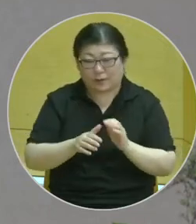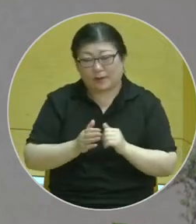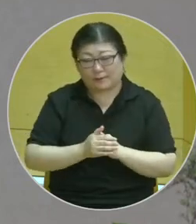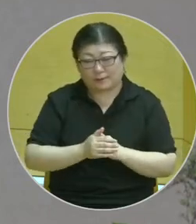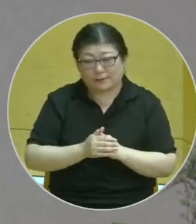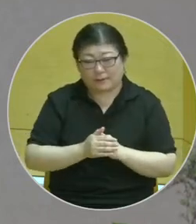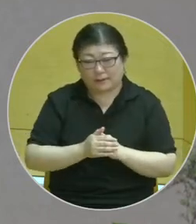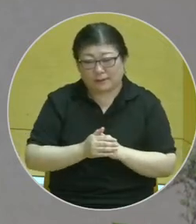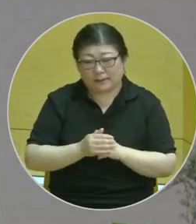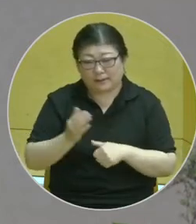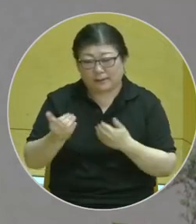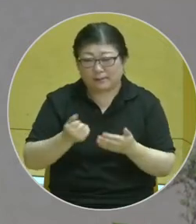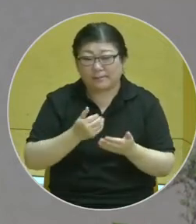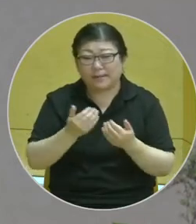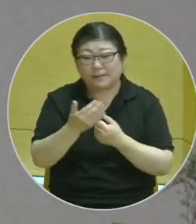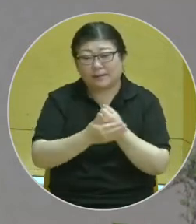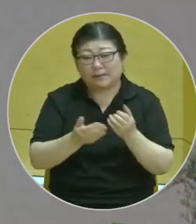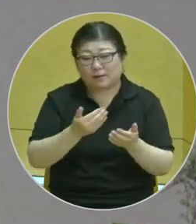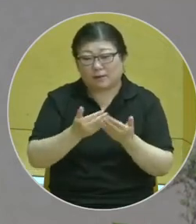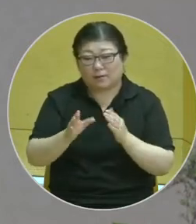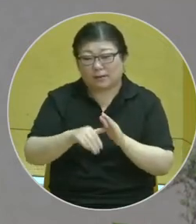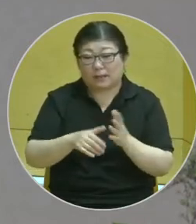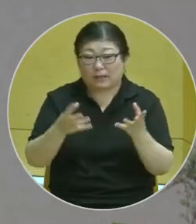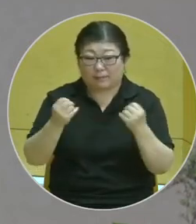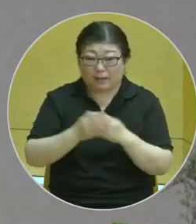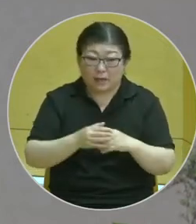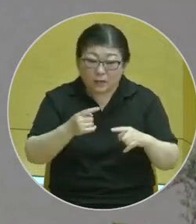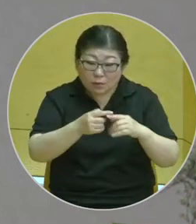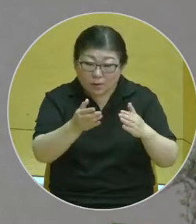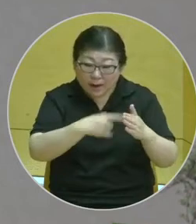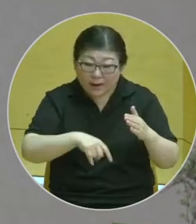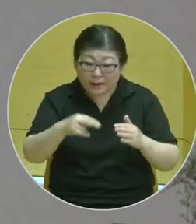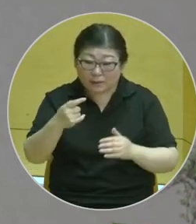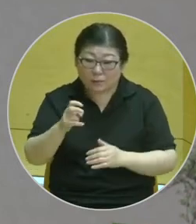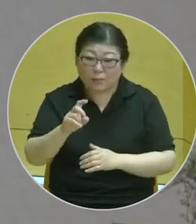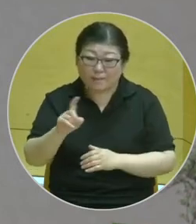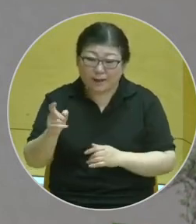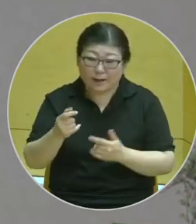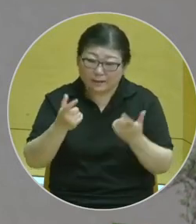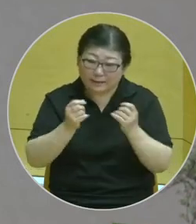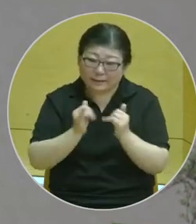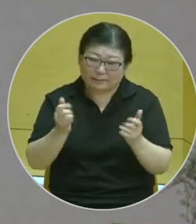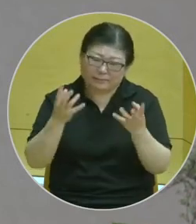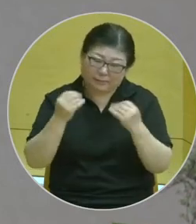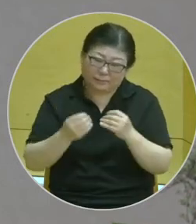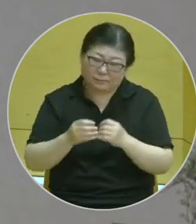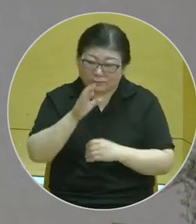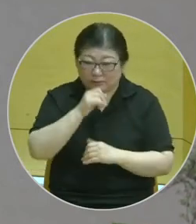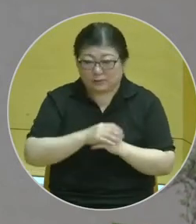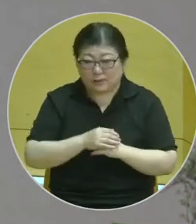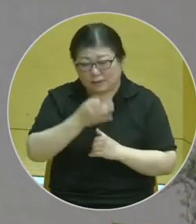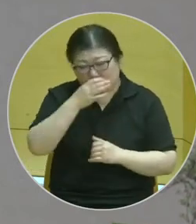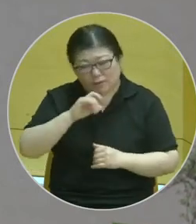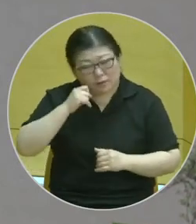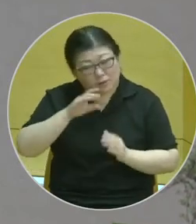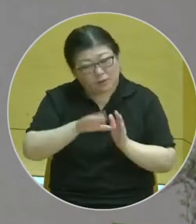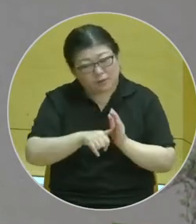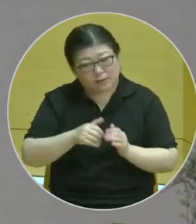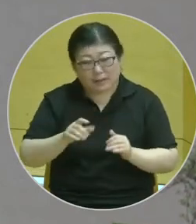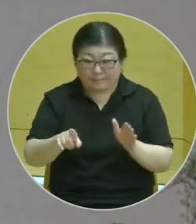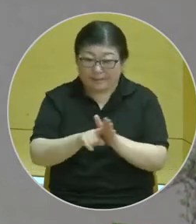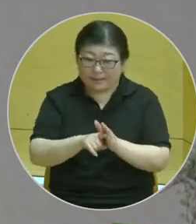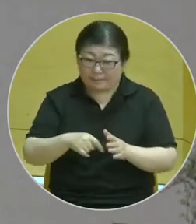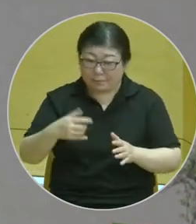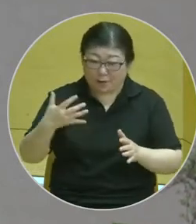경험할 때가 참 많습니다 교회 안에 이런 도마가 많아 성 참 좋겠습니다 힘들고 어려울 때 본인이 믿음이 대단하지 나 나도